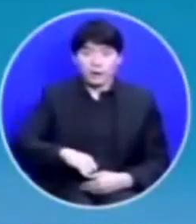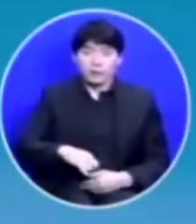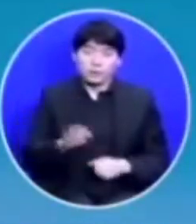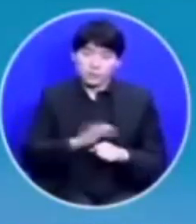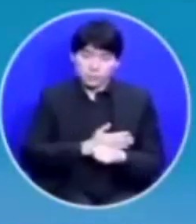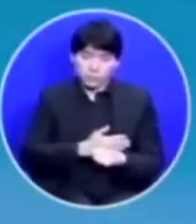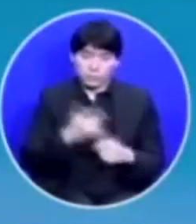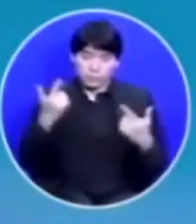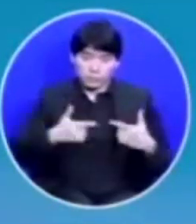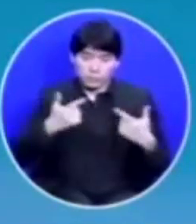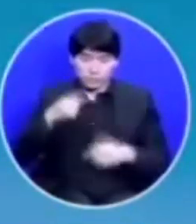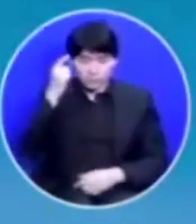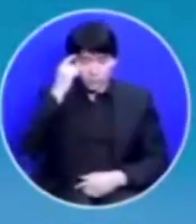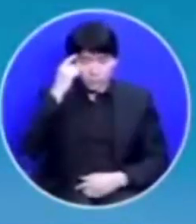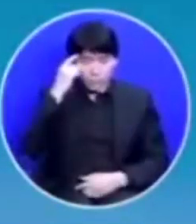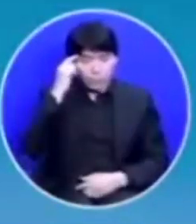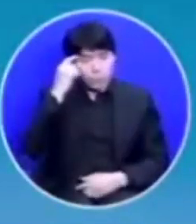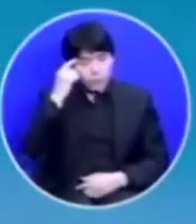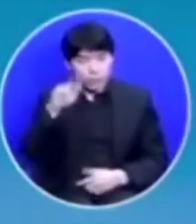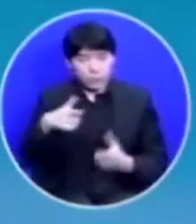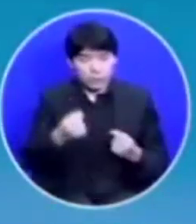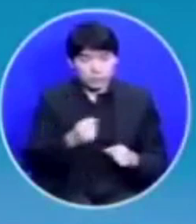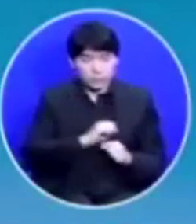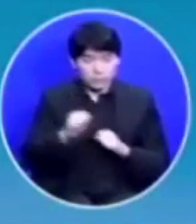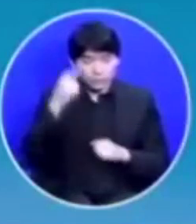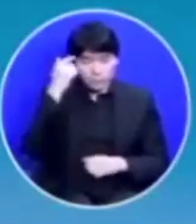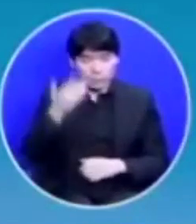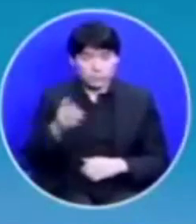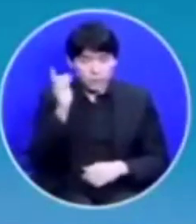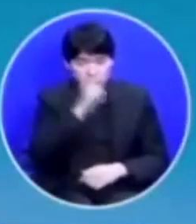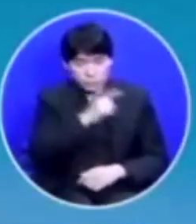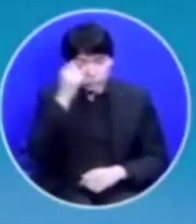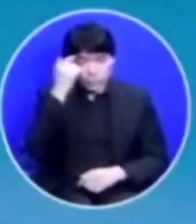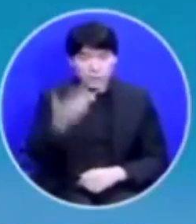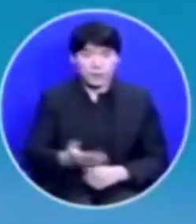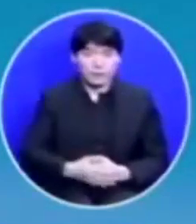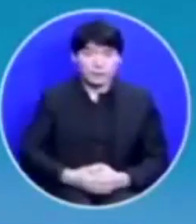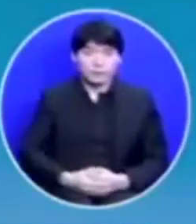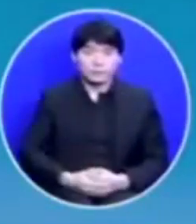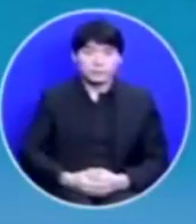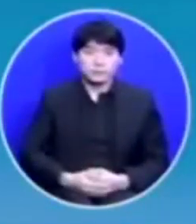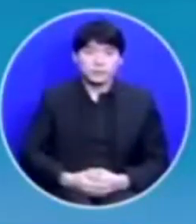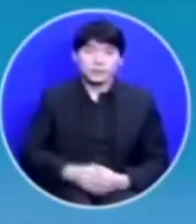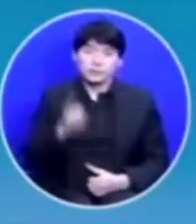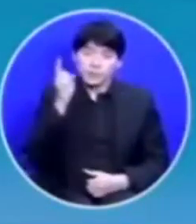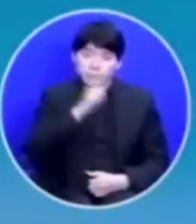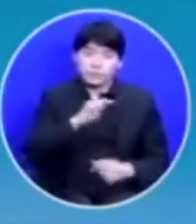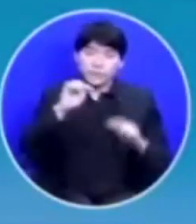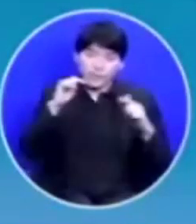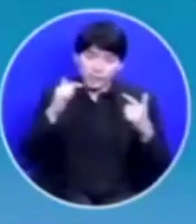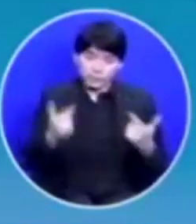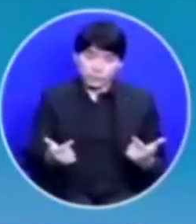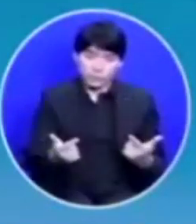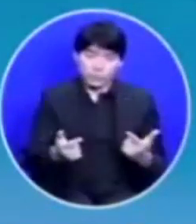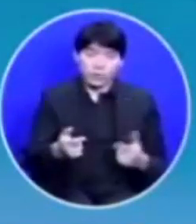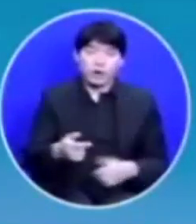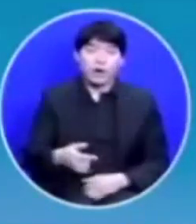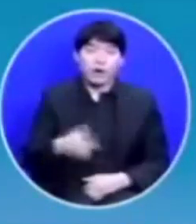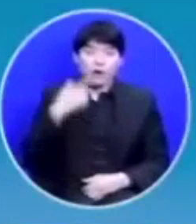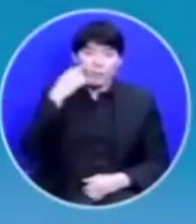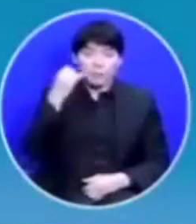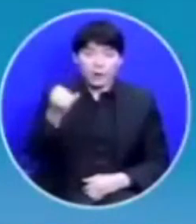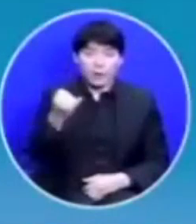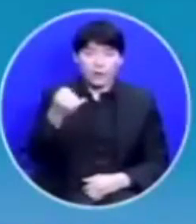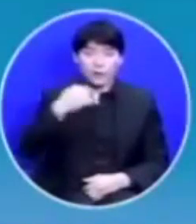생각했어 얘는 왜 이럴까 왠 얘는 왜이렇게 나쁠까 근데 그게 나쁜게 아니고 엄마와 딸 과